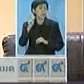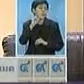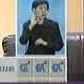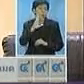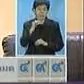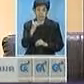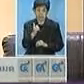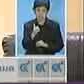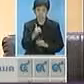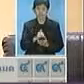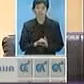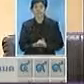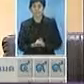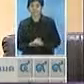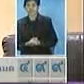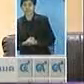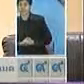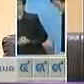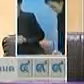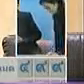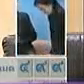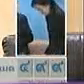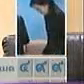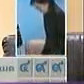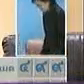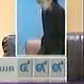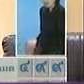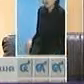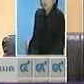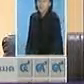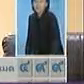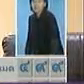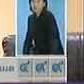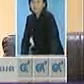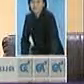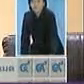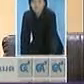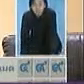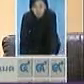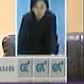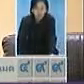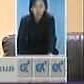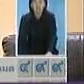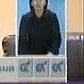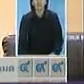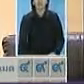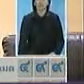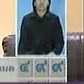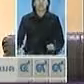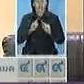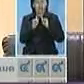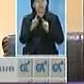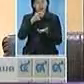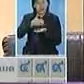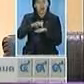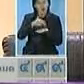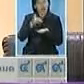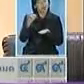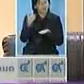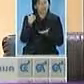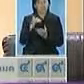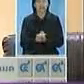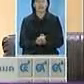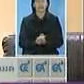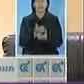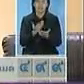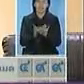วางใจได้ผมกราบเรียนด้วยความเคารพจริงนะท่านจะได้ไปพูดประเด็นอื่นยังมีเยอะใน